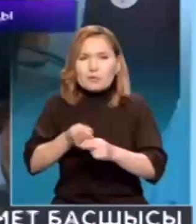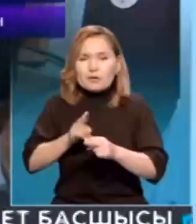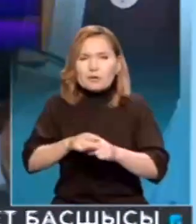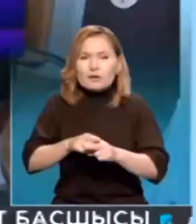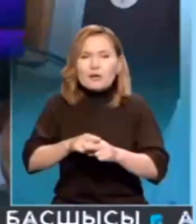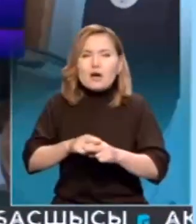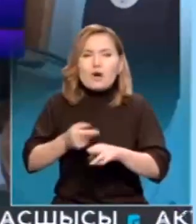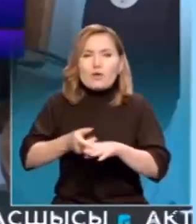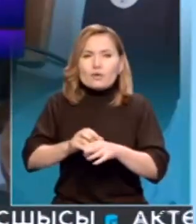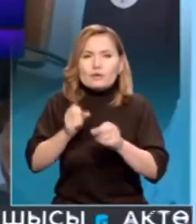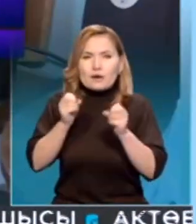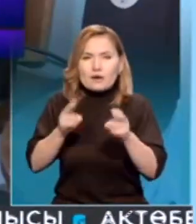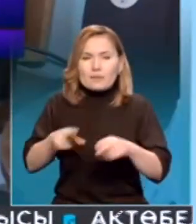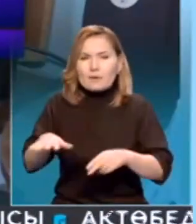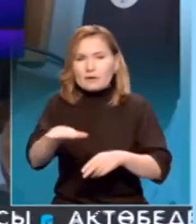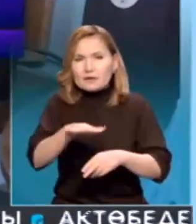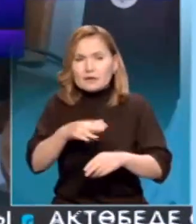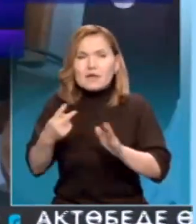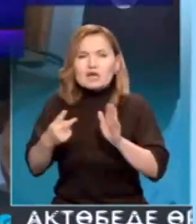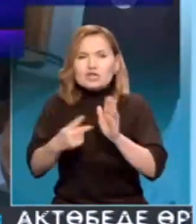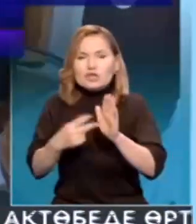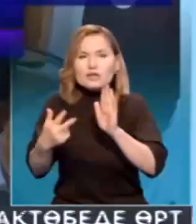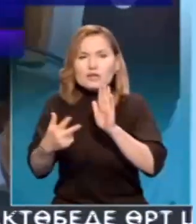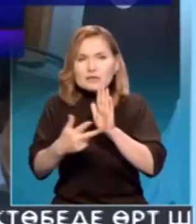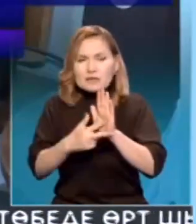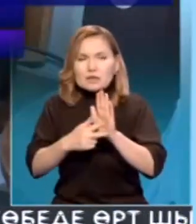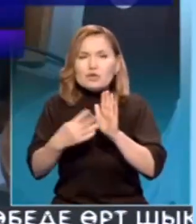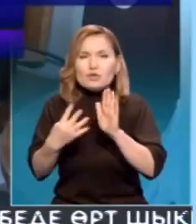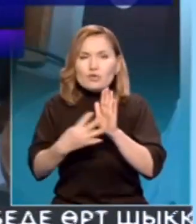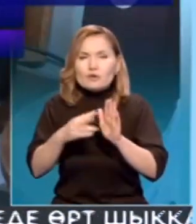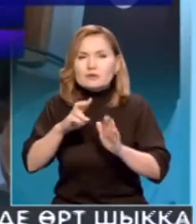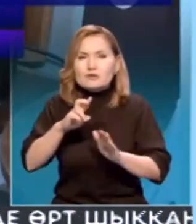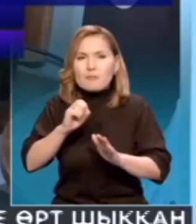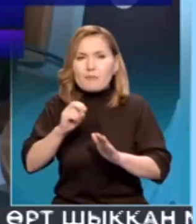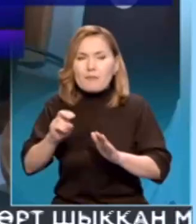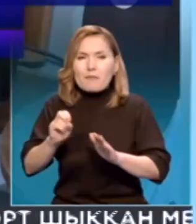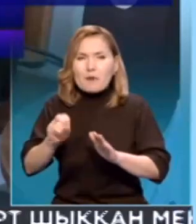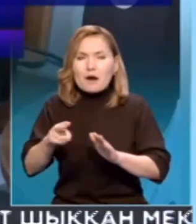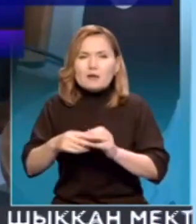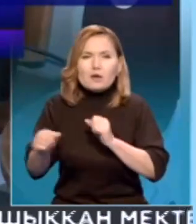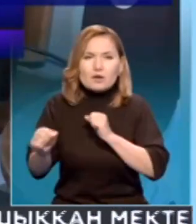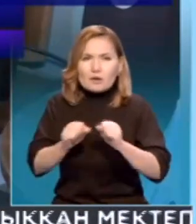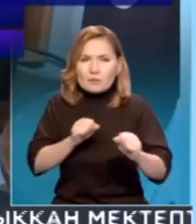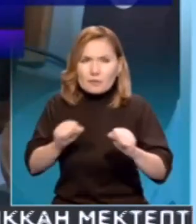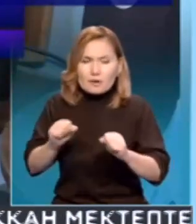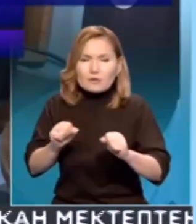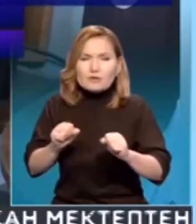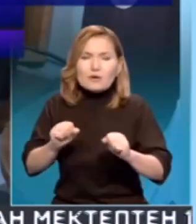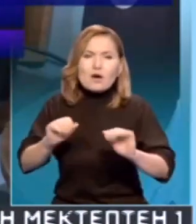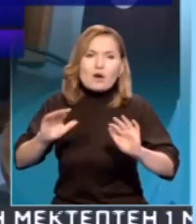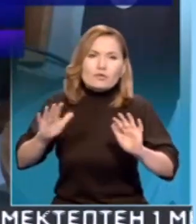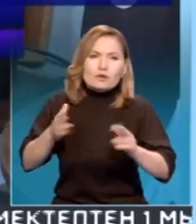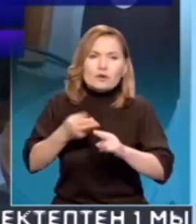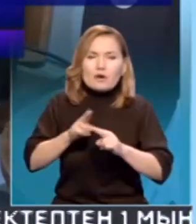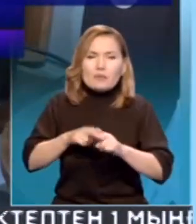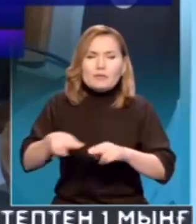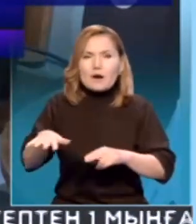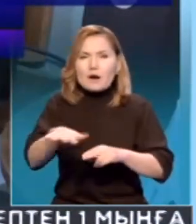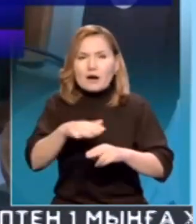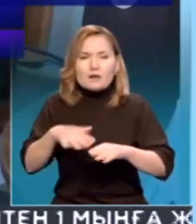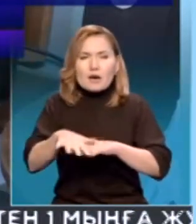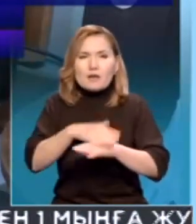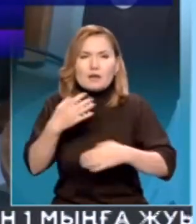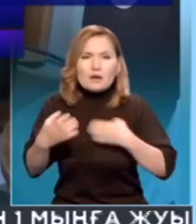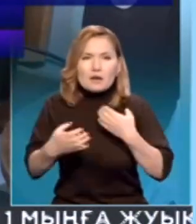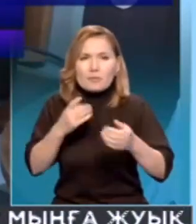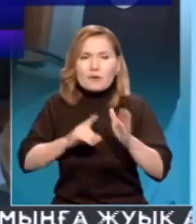бұл ең қауіпті саналатын 7, 8, 9 бал аралығы. Бұл жерде қатты жер сілкінісі болады, халық арасында дүрбелең